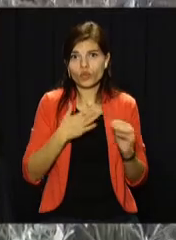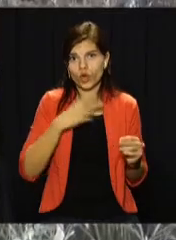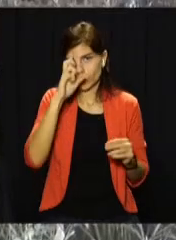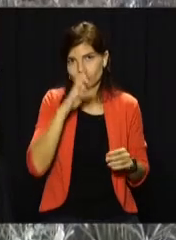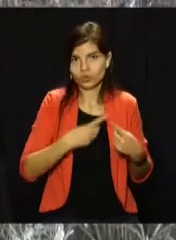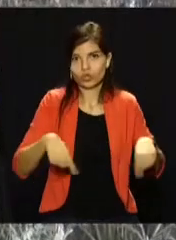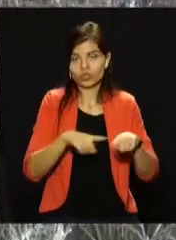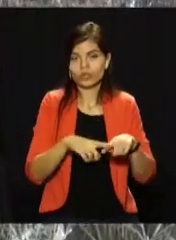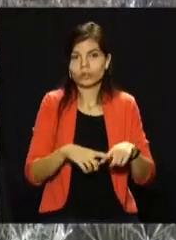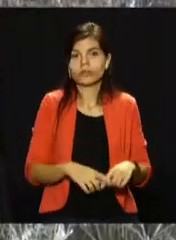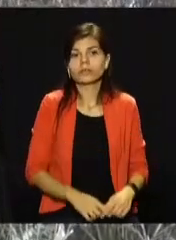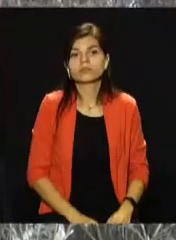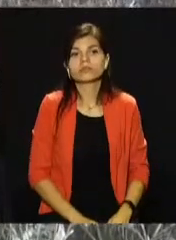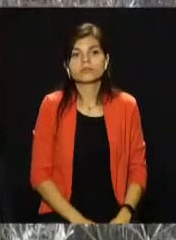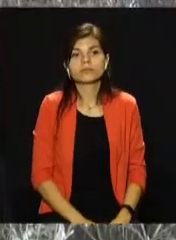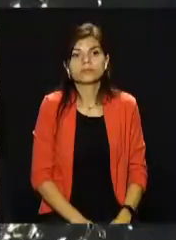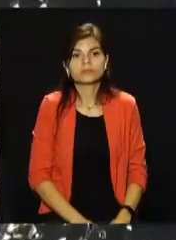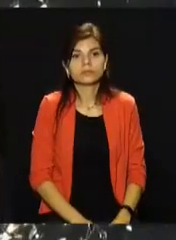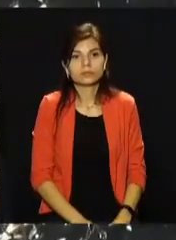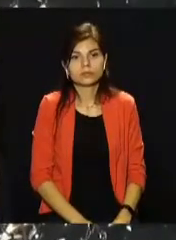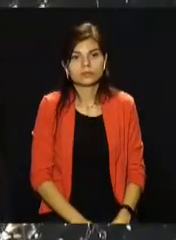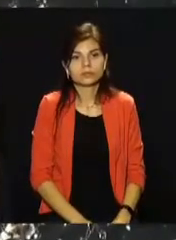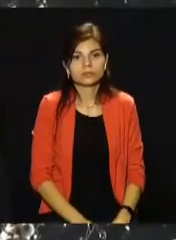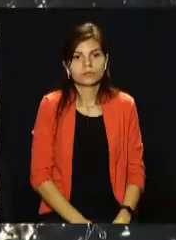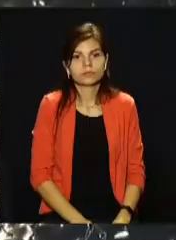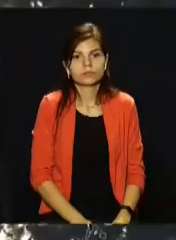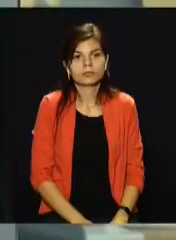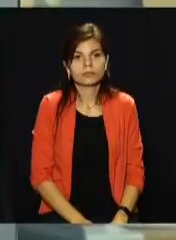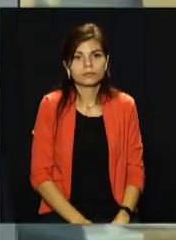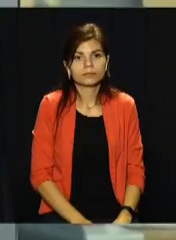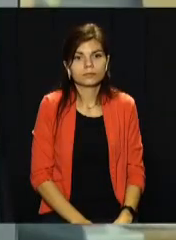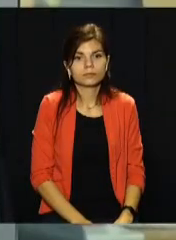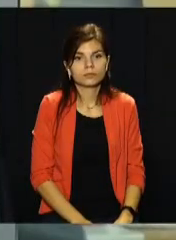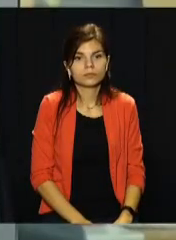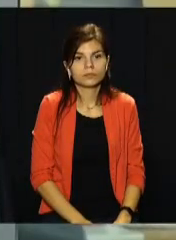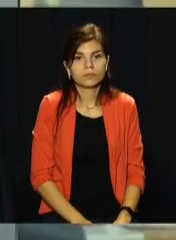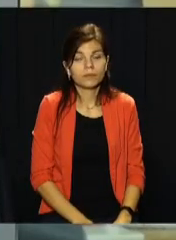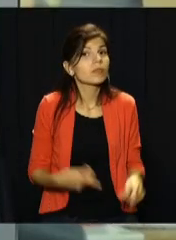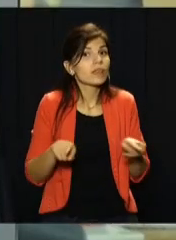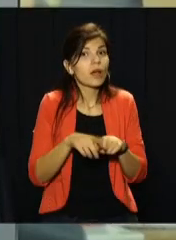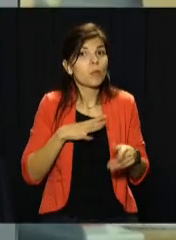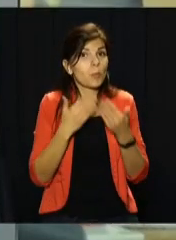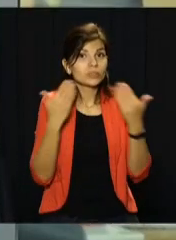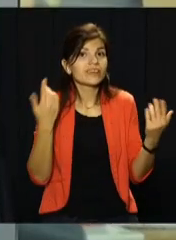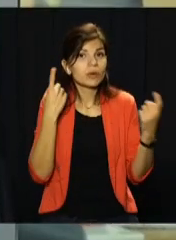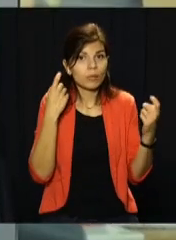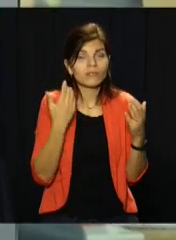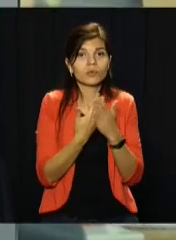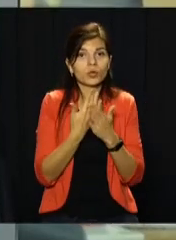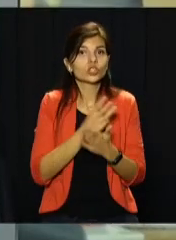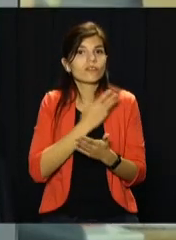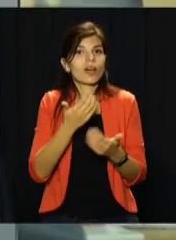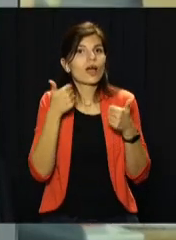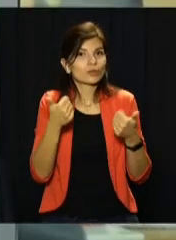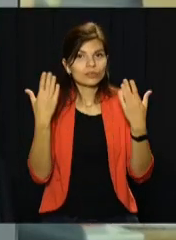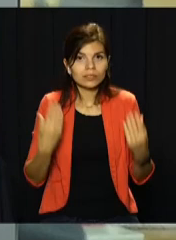держави. Дар'я Пшенична, Євген Коденцов, Open News, телеканал «Відкритий». Такою була остання інформація випуску. Бажаю вам